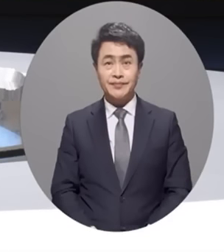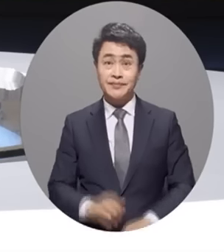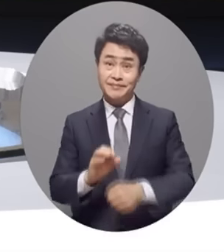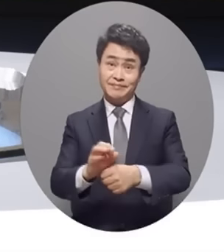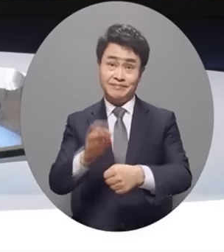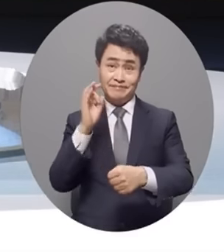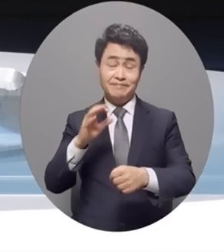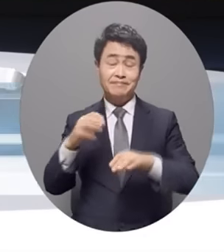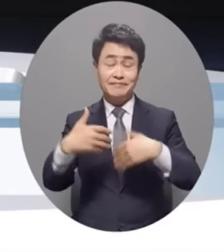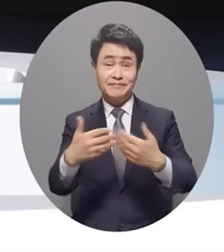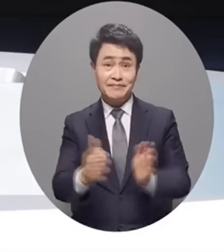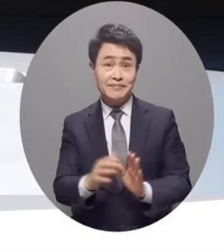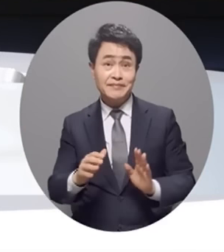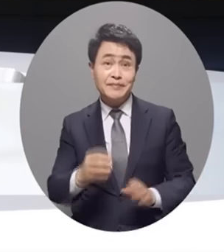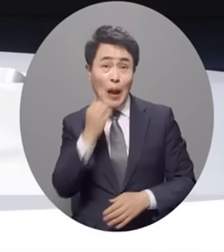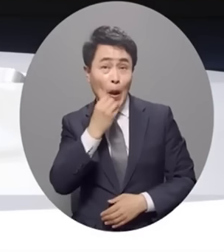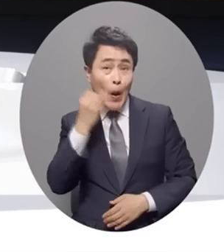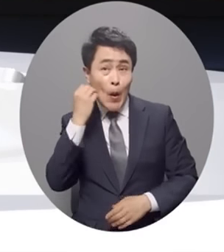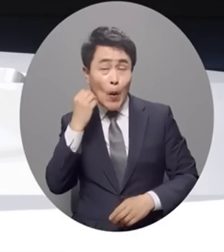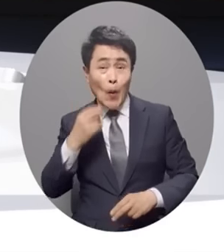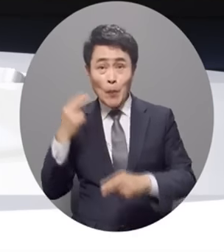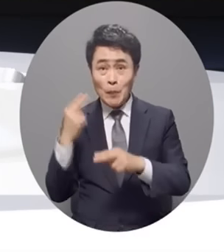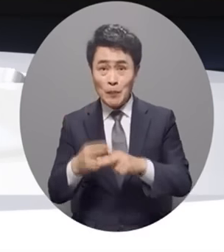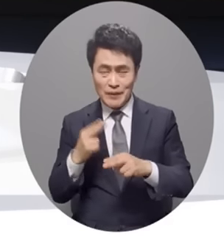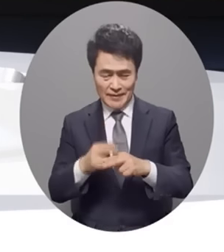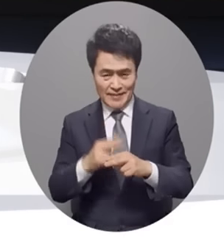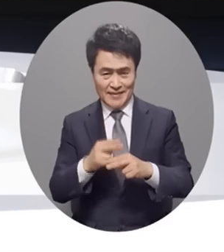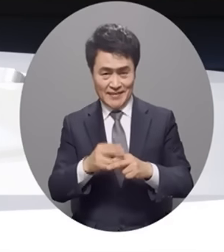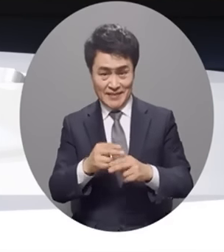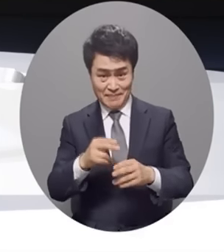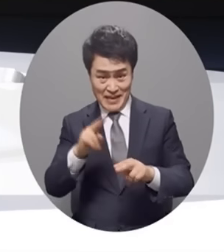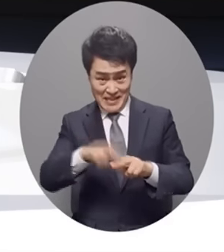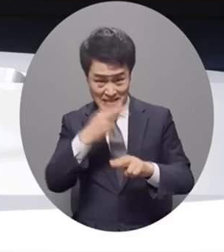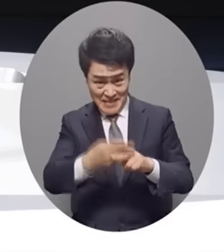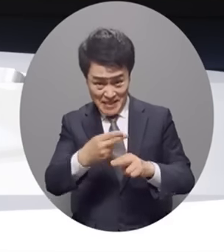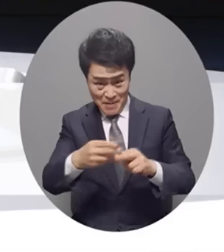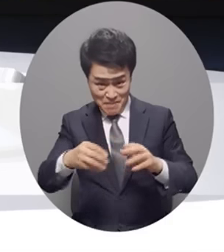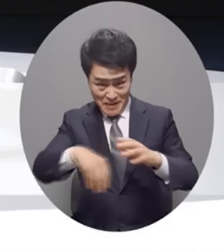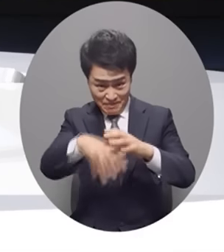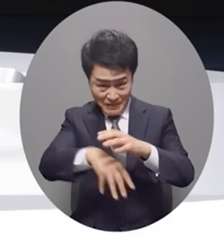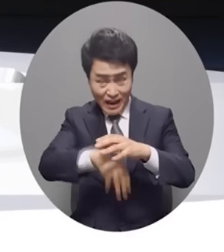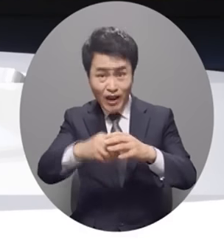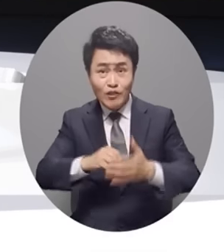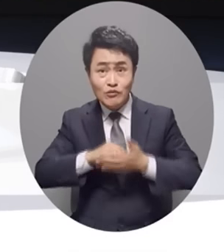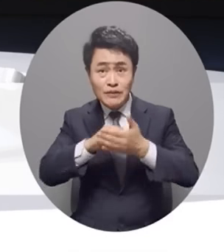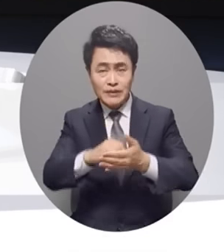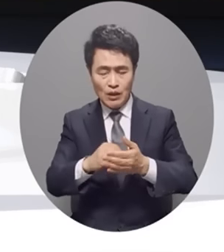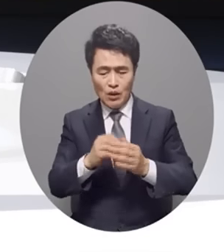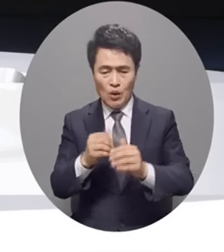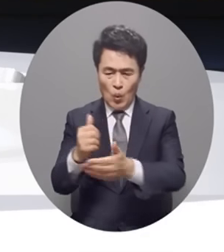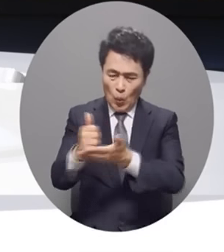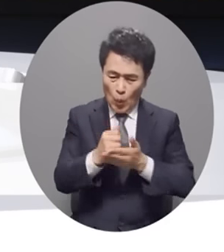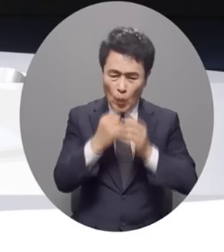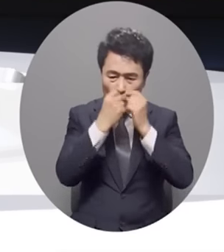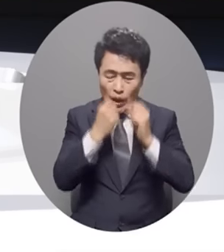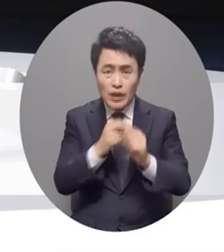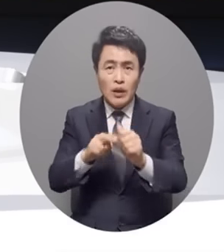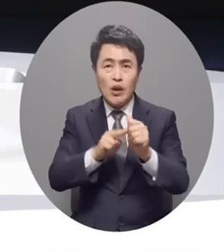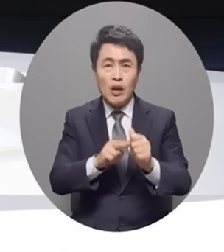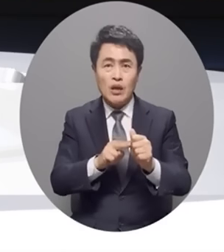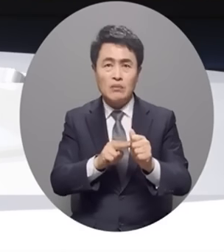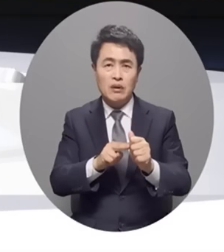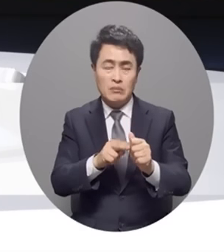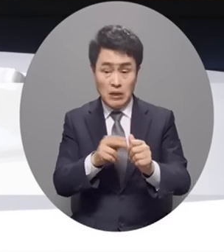10년 전 홈플러스가 경품 행사에 응모한 고객들의 개인 정보를 보험사에 팔아넘기고 200억 원 넘는 돈을